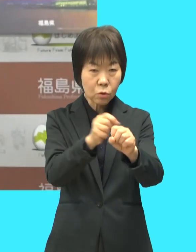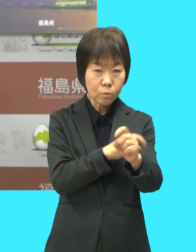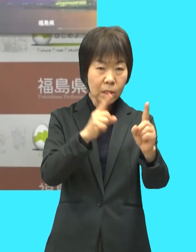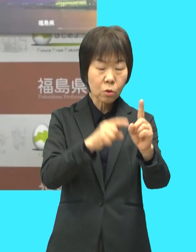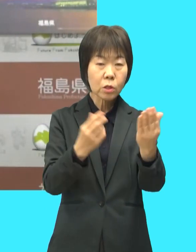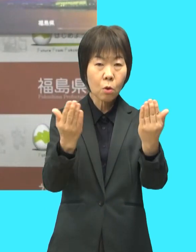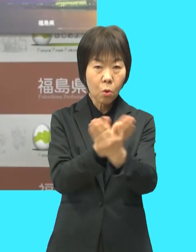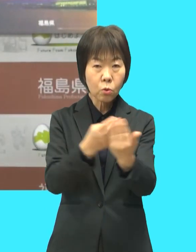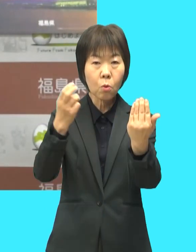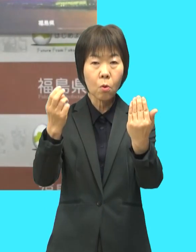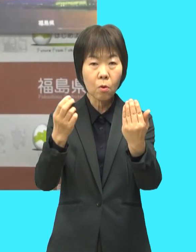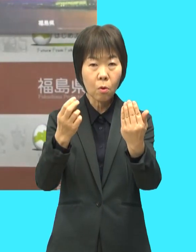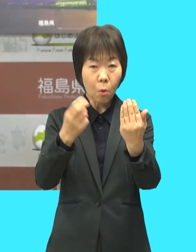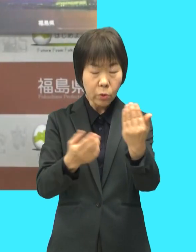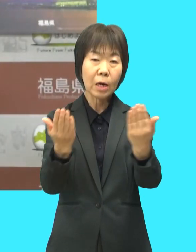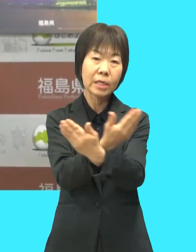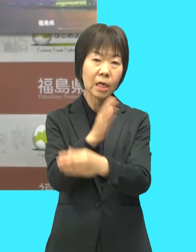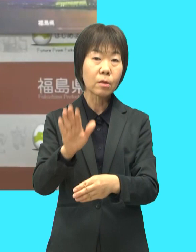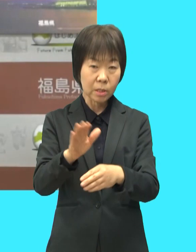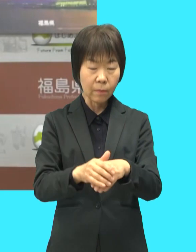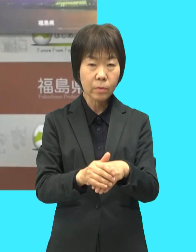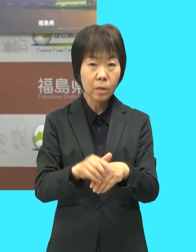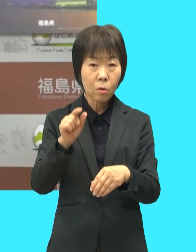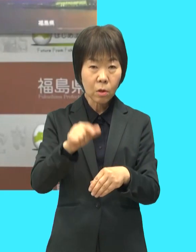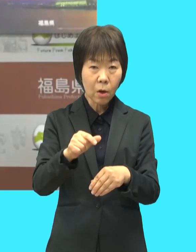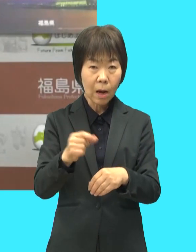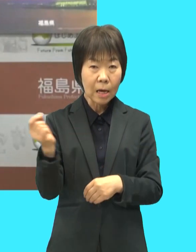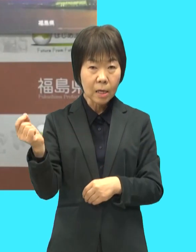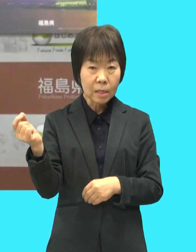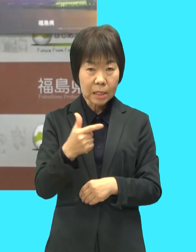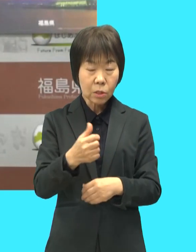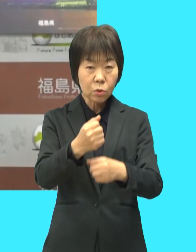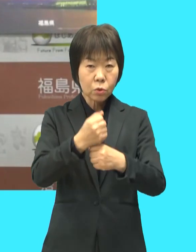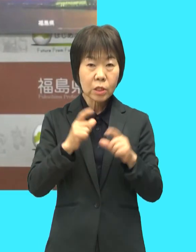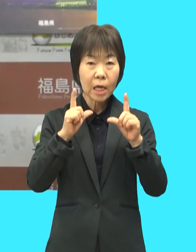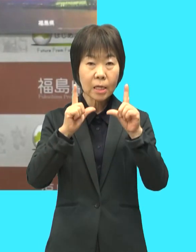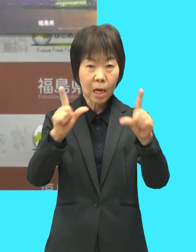法の改正が行われました。これはやはり緊急事態宣言を